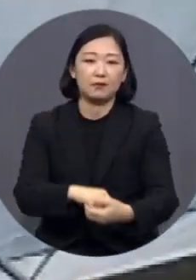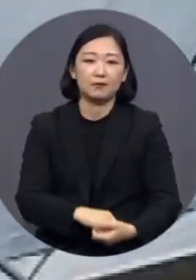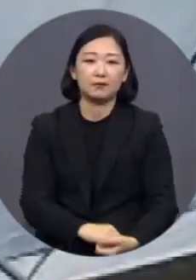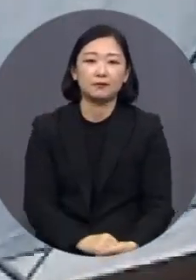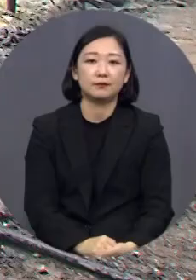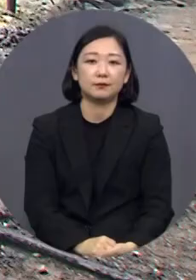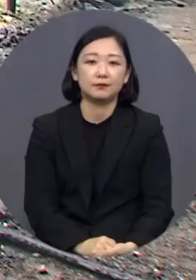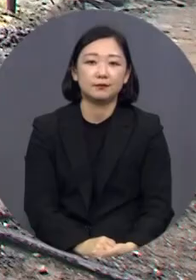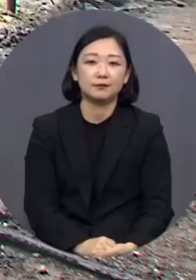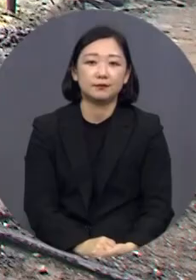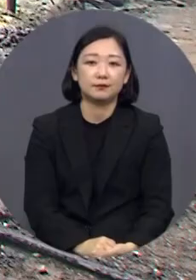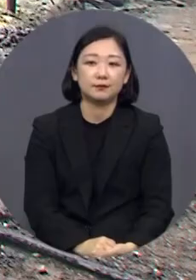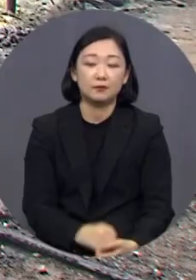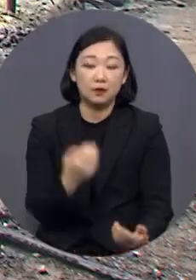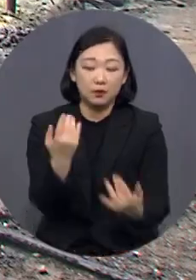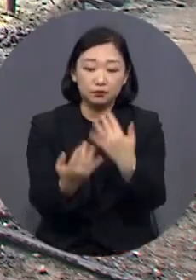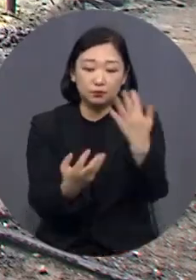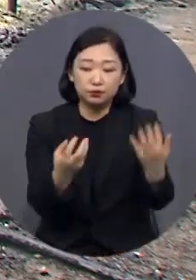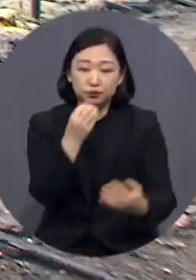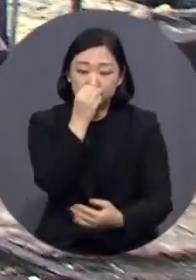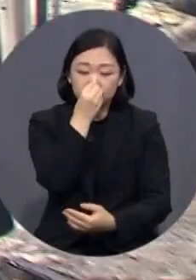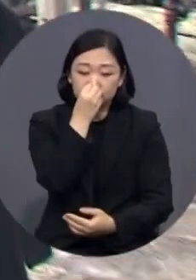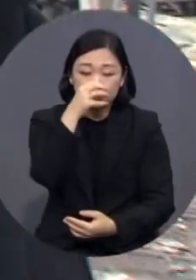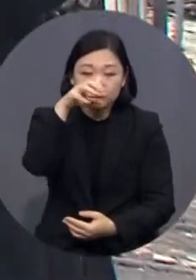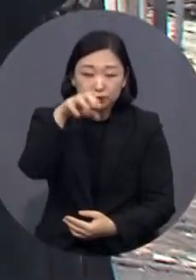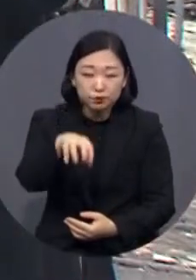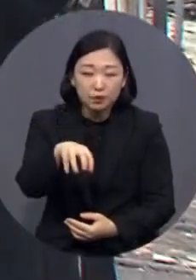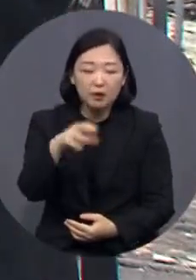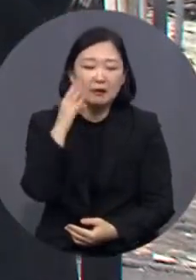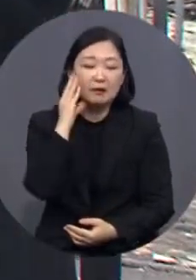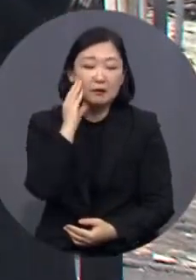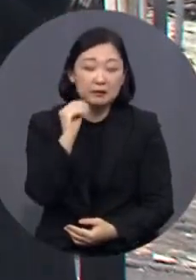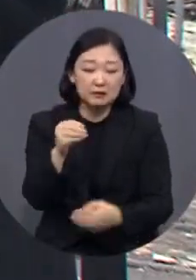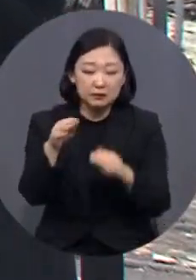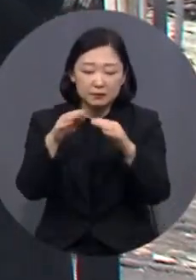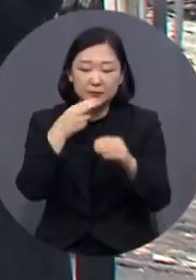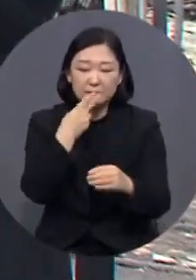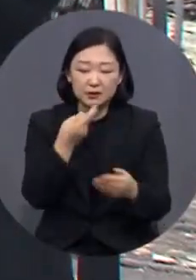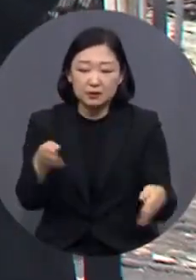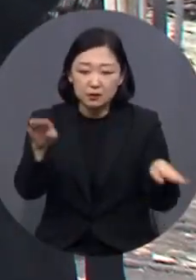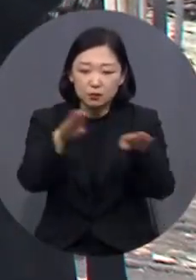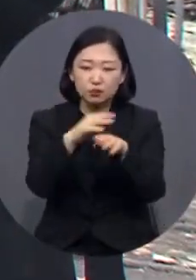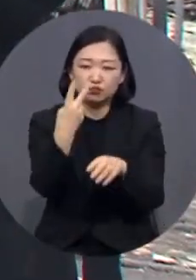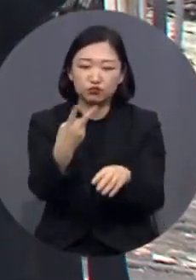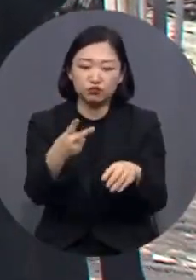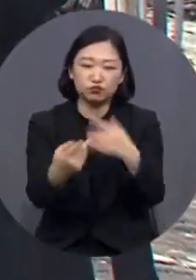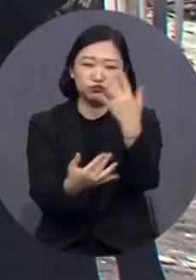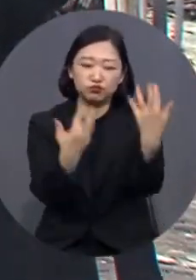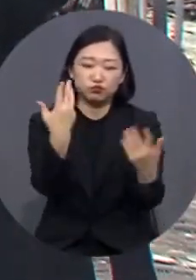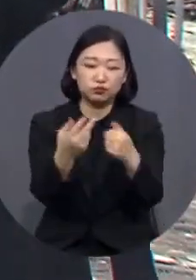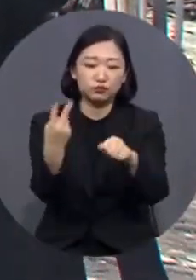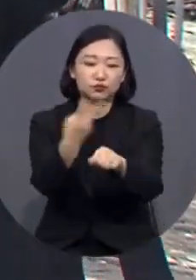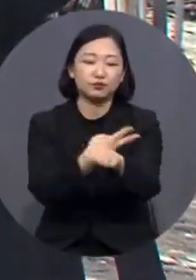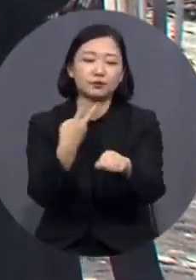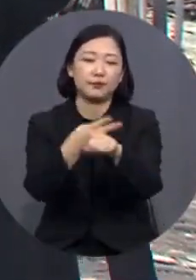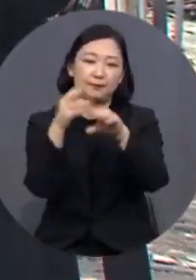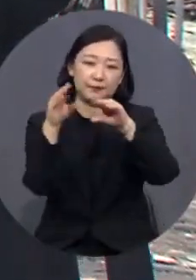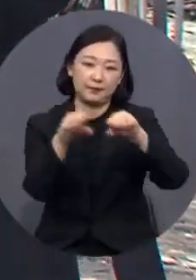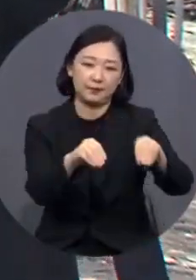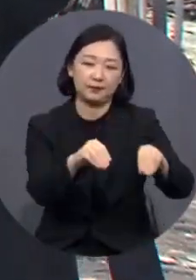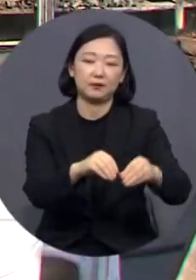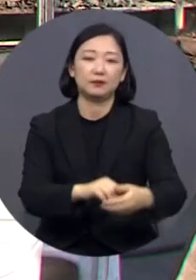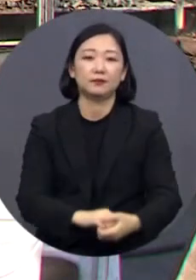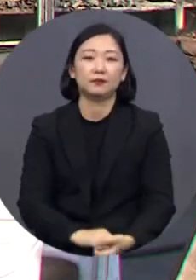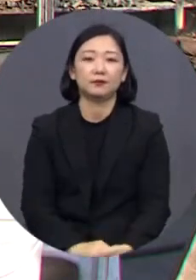벌어졌습니다. 이 불은 감귤 선과장과 유류 탱크가 있는 비닐하우스 두 개 동을 모두 태우고 약 2시간 만에